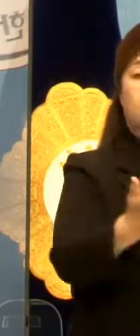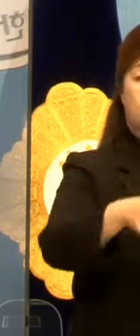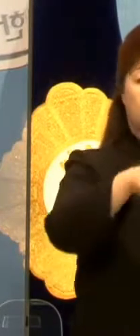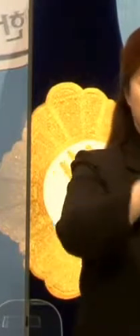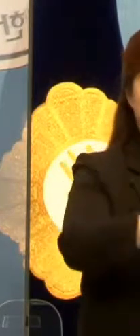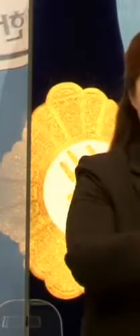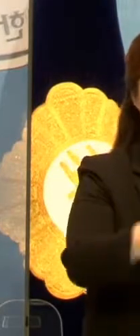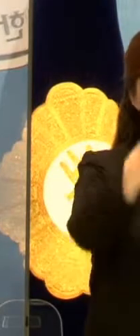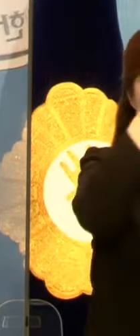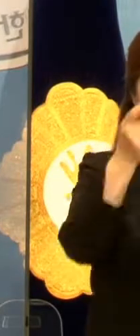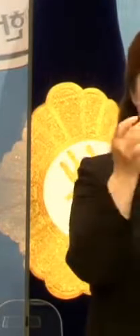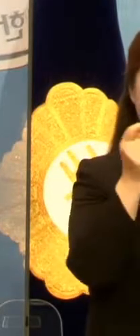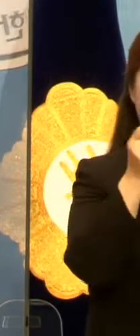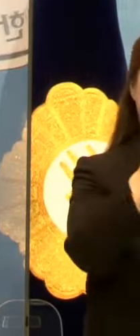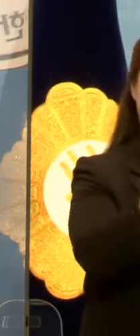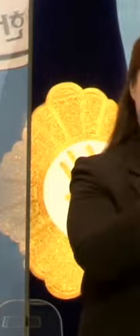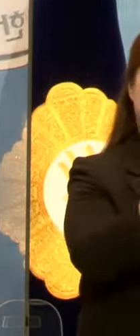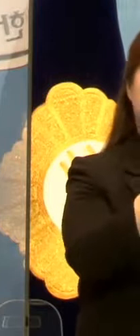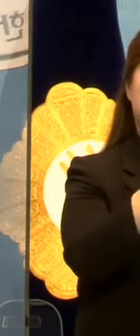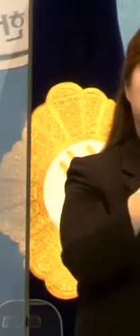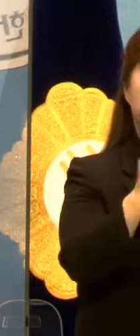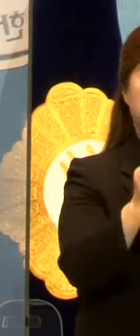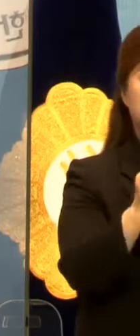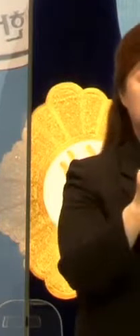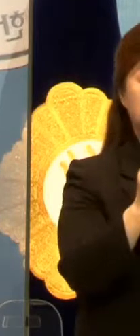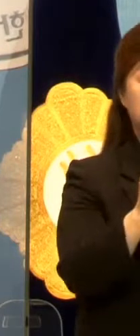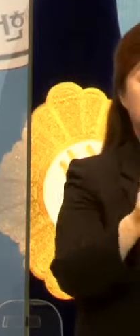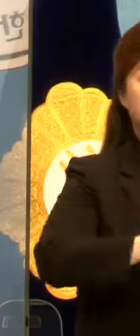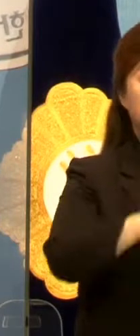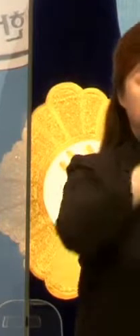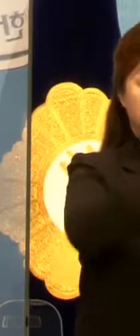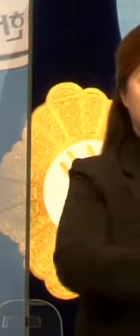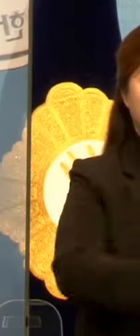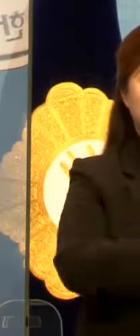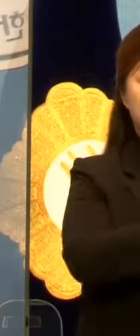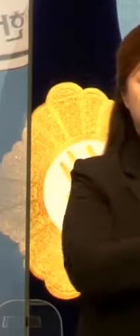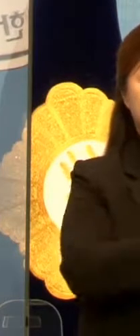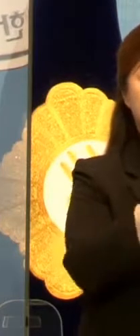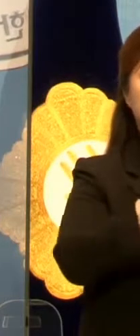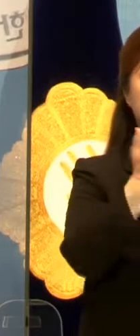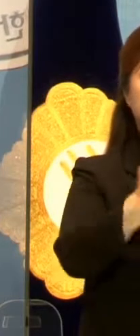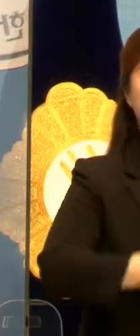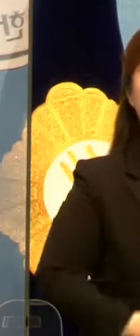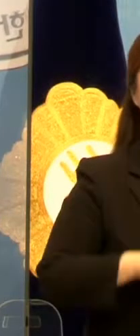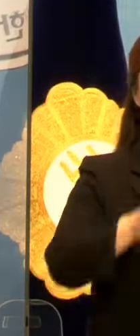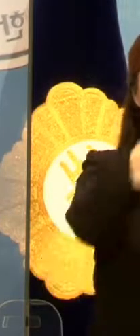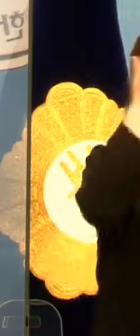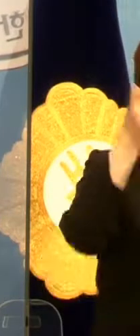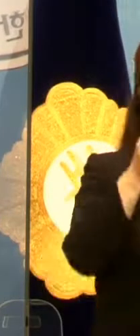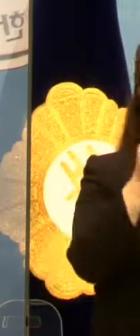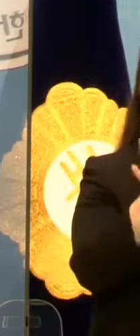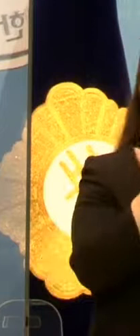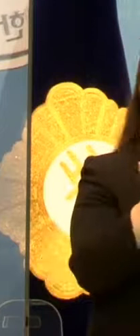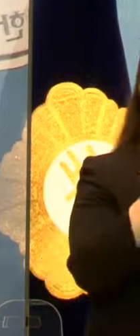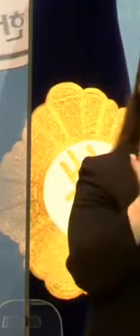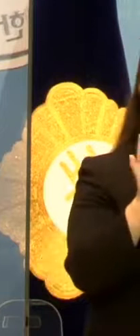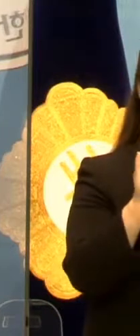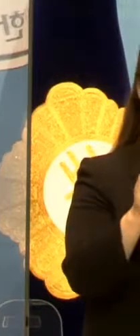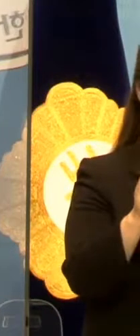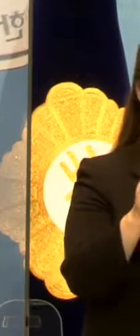청년 치에 표에 활동 계획과 방향에 대해서 말씀드리고자 합니다 먼저 저희 청년 치 f 는 시대를